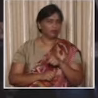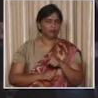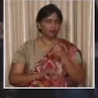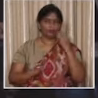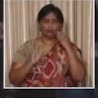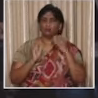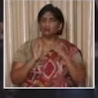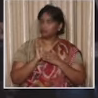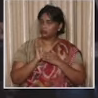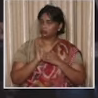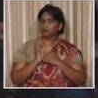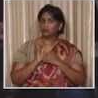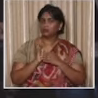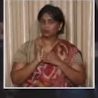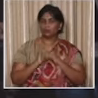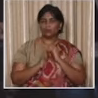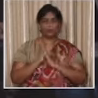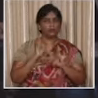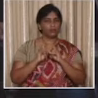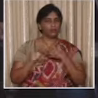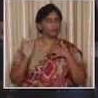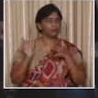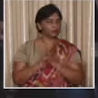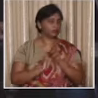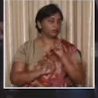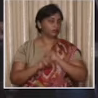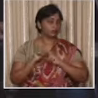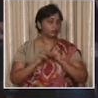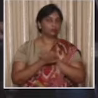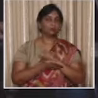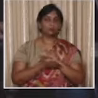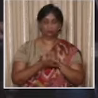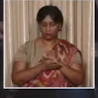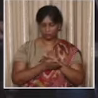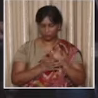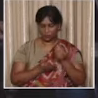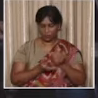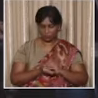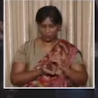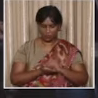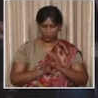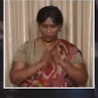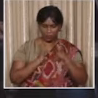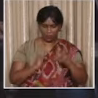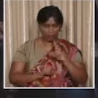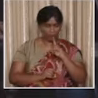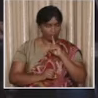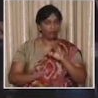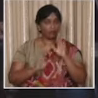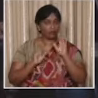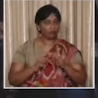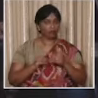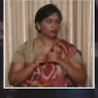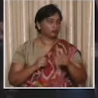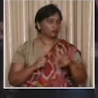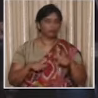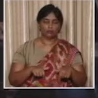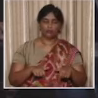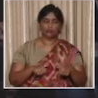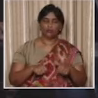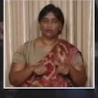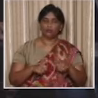පිළිබඳ අමාත්‍යංශයත් එක්ක සාකච්ඡා කළා මේක නිවැරදි කරන්න කියලා අවස්ථා ගණනාවක් උත්සාහ කළා තිනු. නමුත් අද වෙනකන්